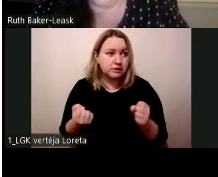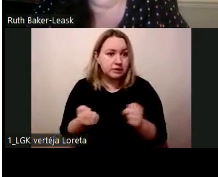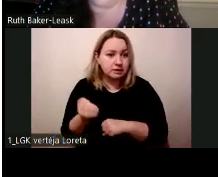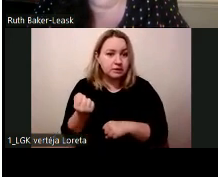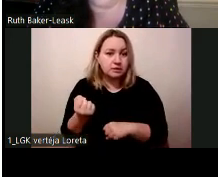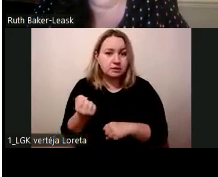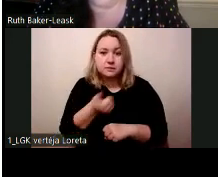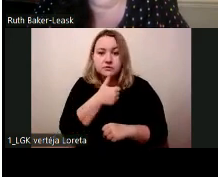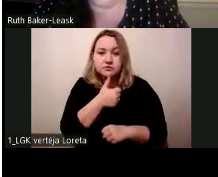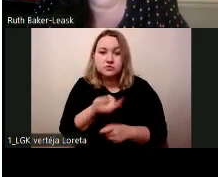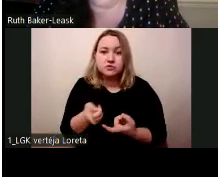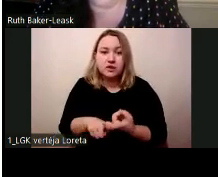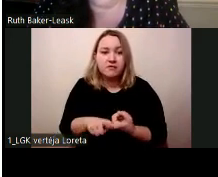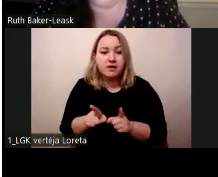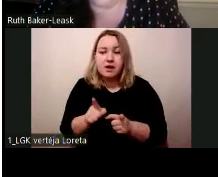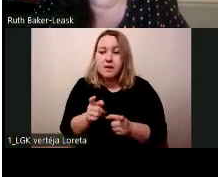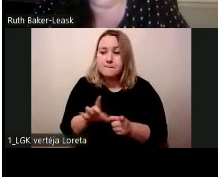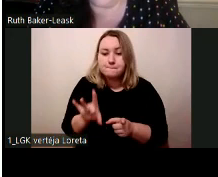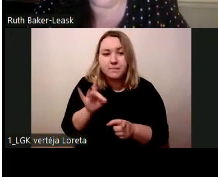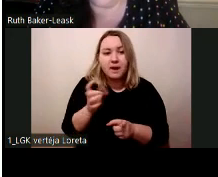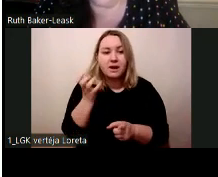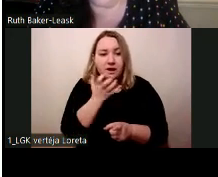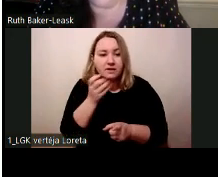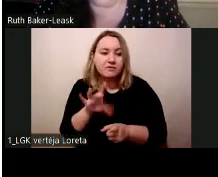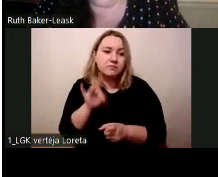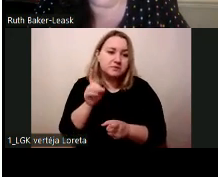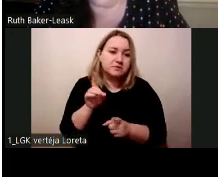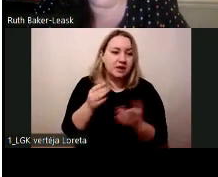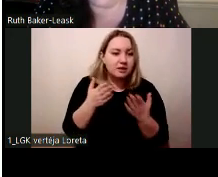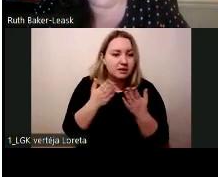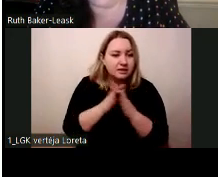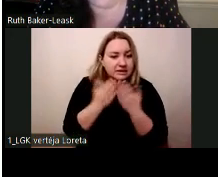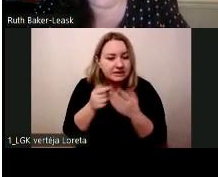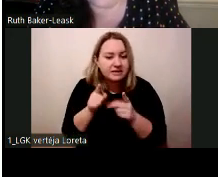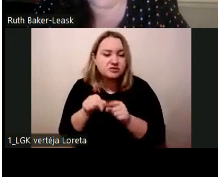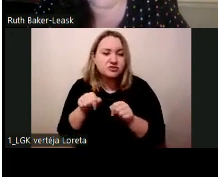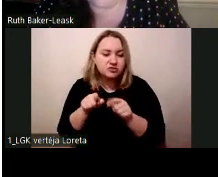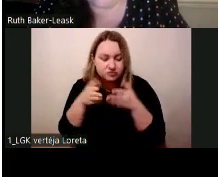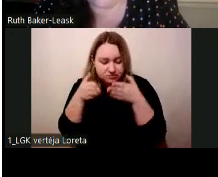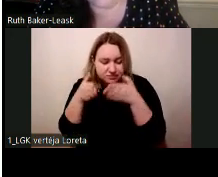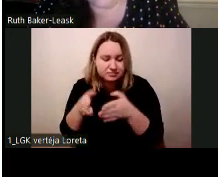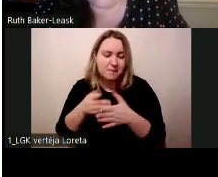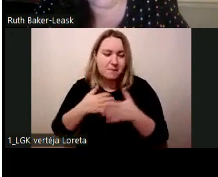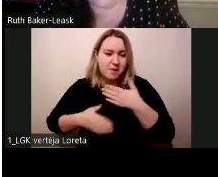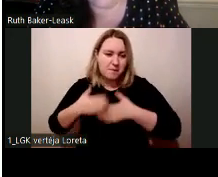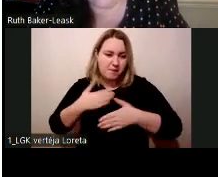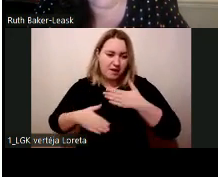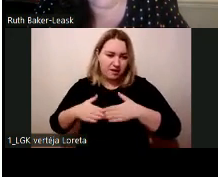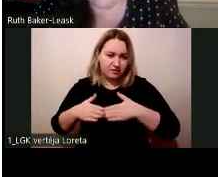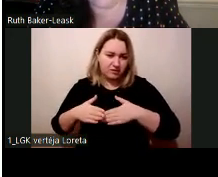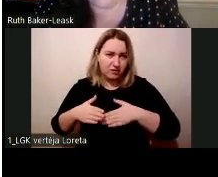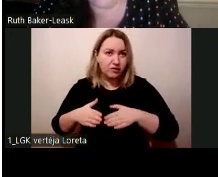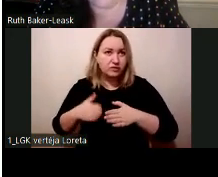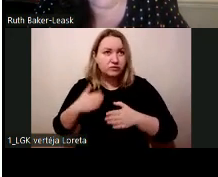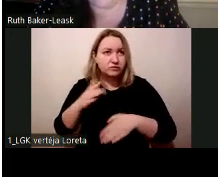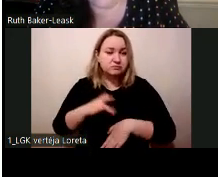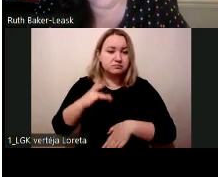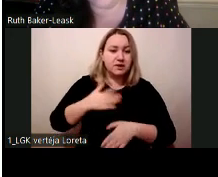pasirinkta literatūra ir skaitimas yra susijęs su malonumu, kai renkamas savarankiškai. Ir erdvės